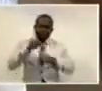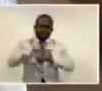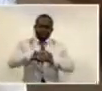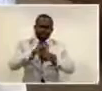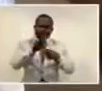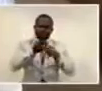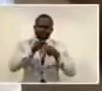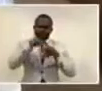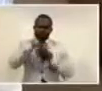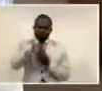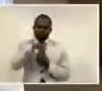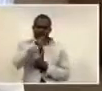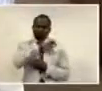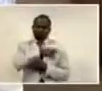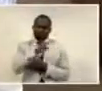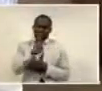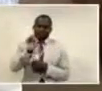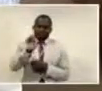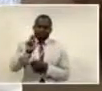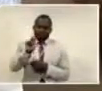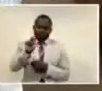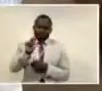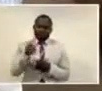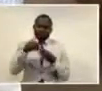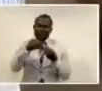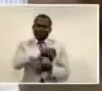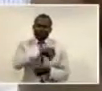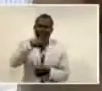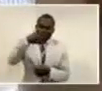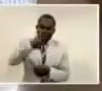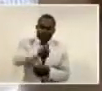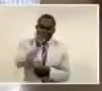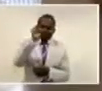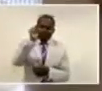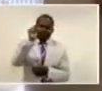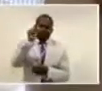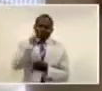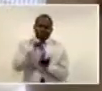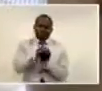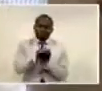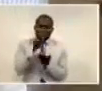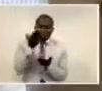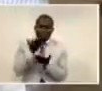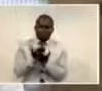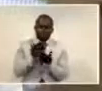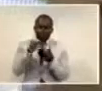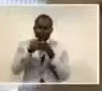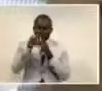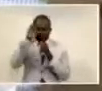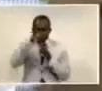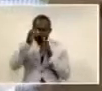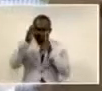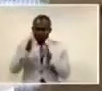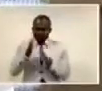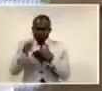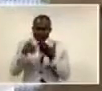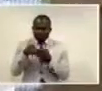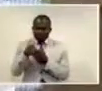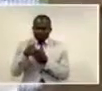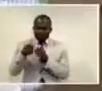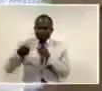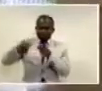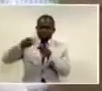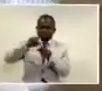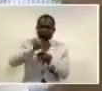ideni muri Unguka Bank Limited atanga imitungo ye. Banki imusaba ko yashaka umuturage